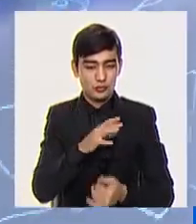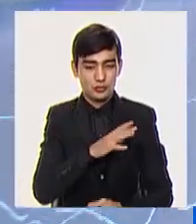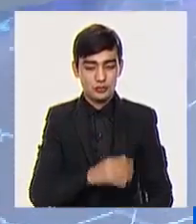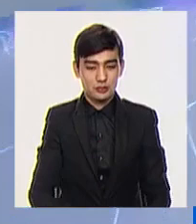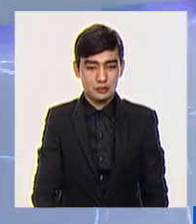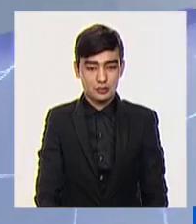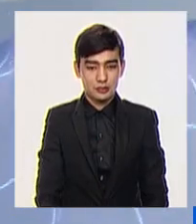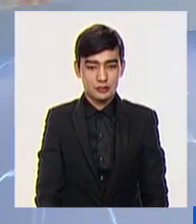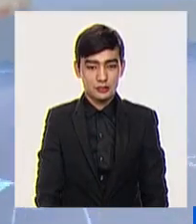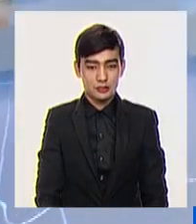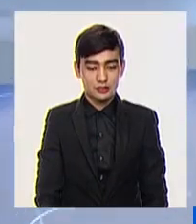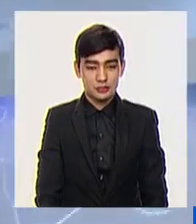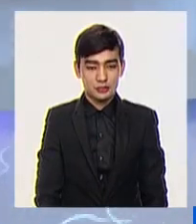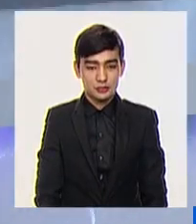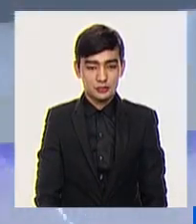будет.